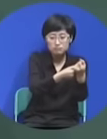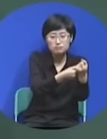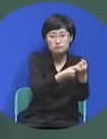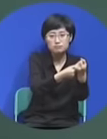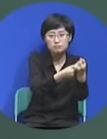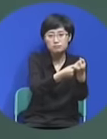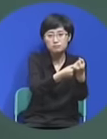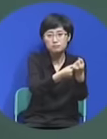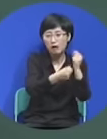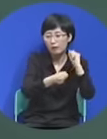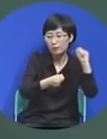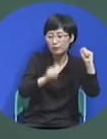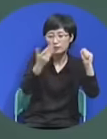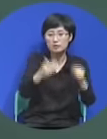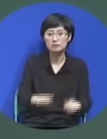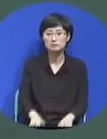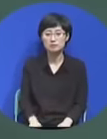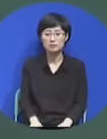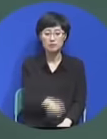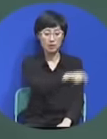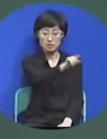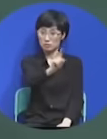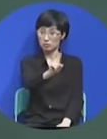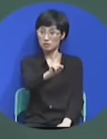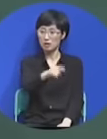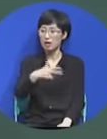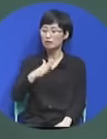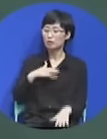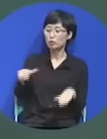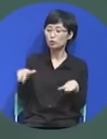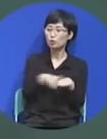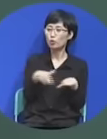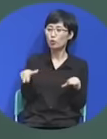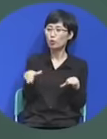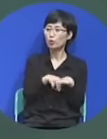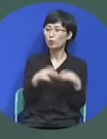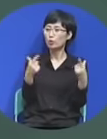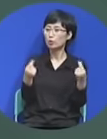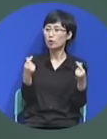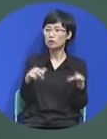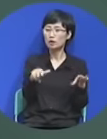우리도 종교 단체니까, 어? 우리도 그 군복 보내겠다 이런 식으로 합니다.